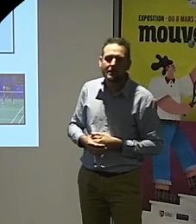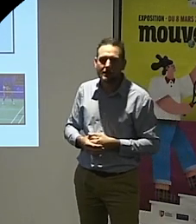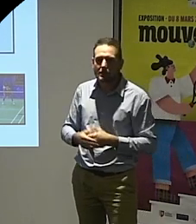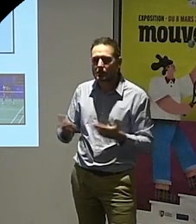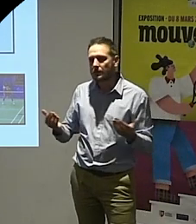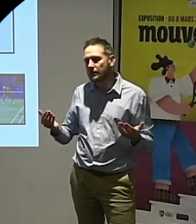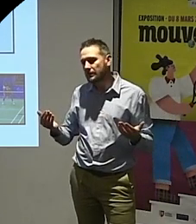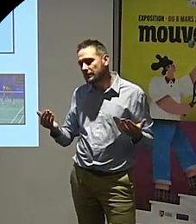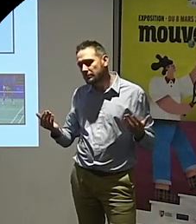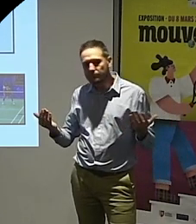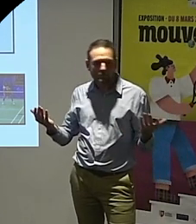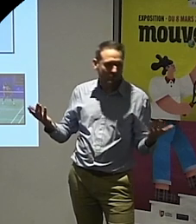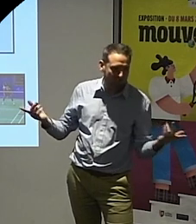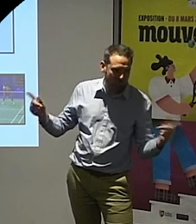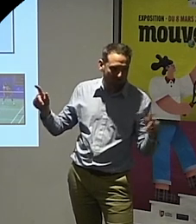Reconnaissance.